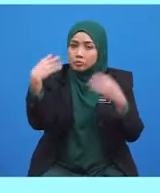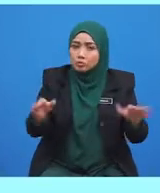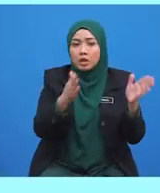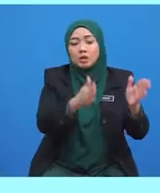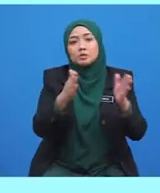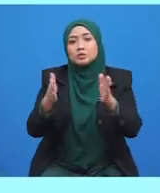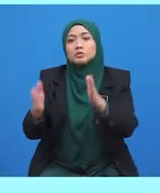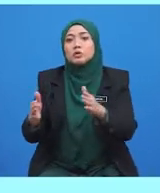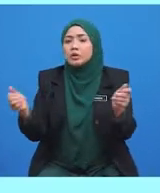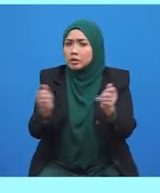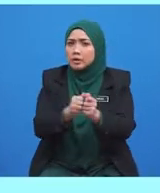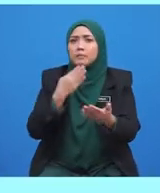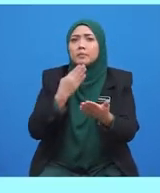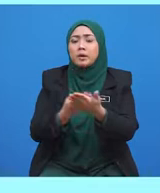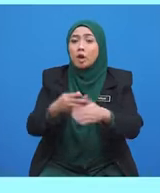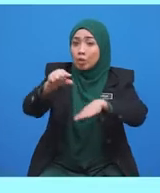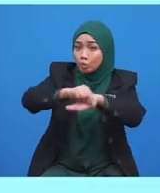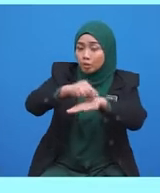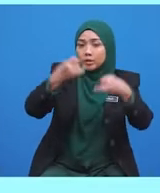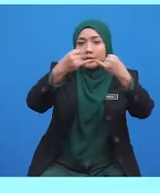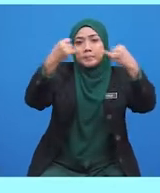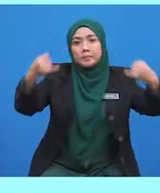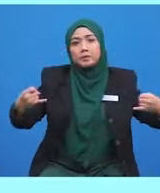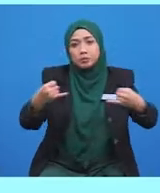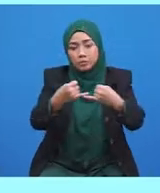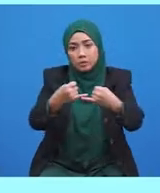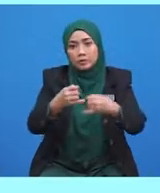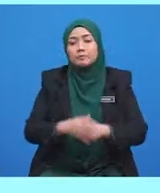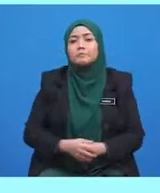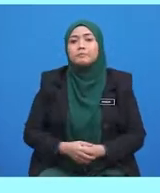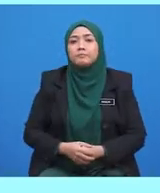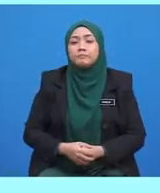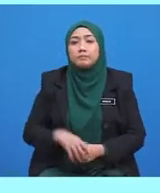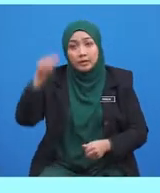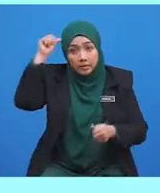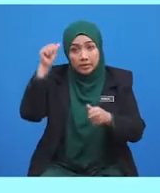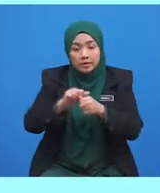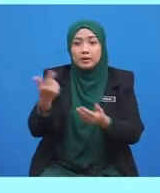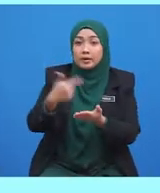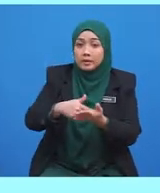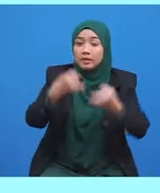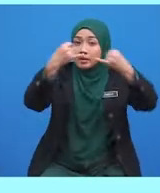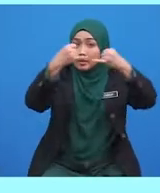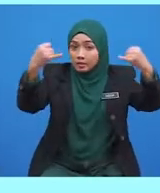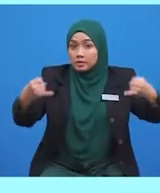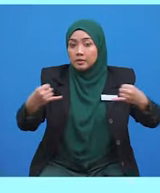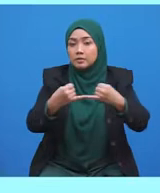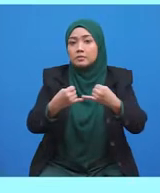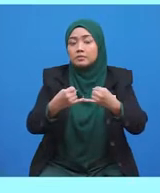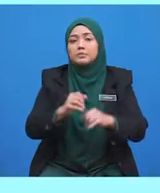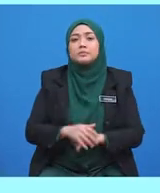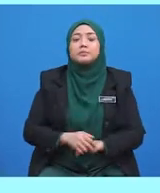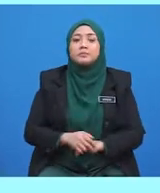baik menggunakan piktograf. Ingat lagi piktograf? Ya, mari kita